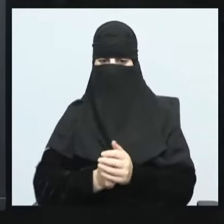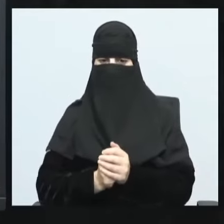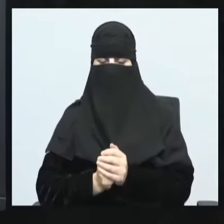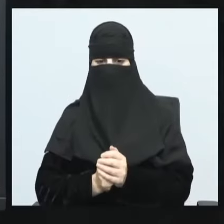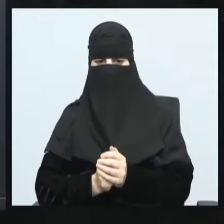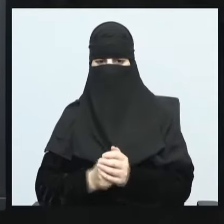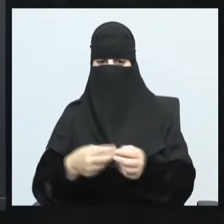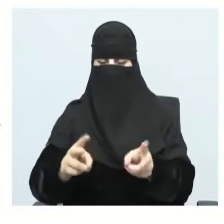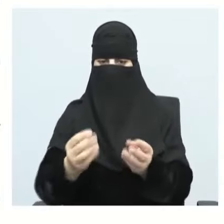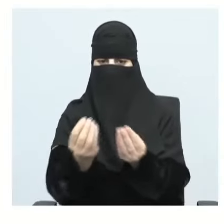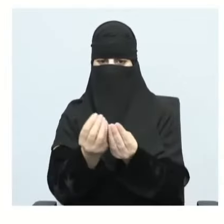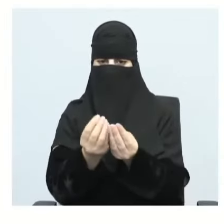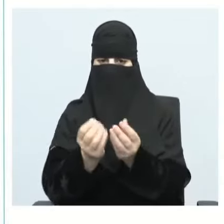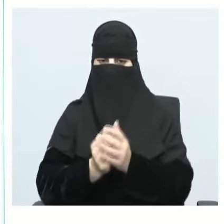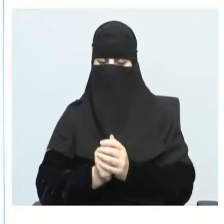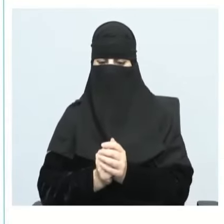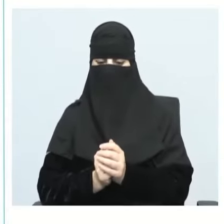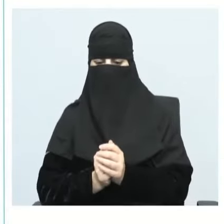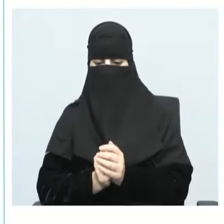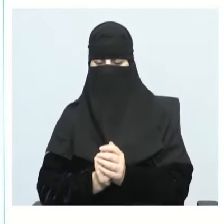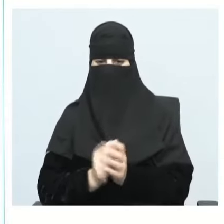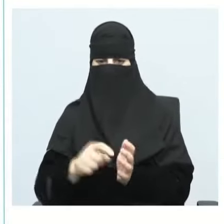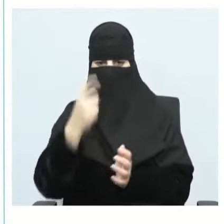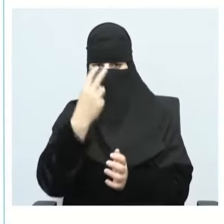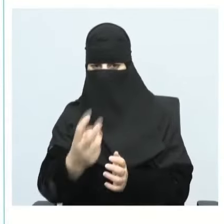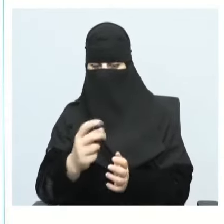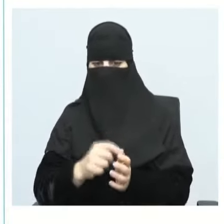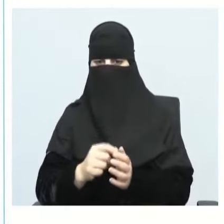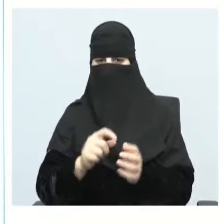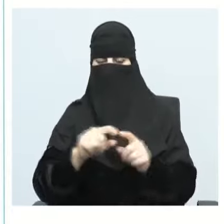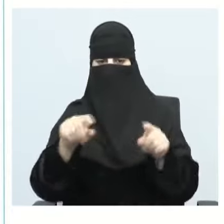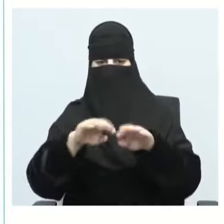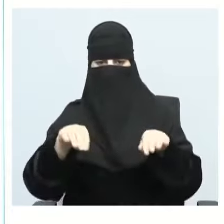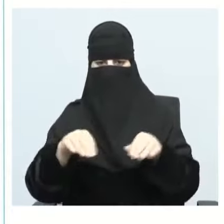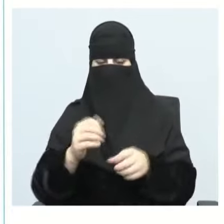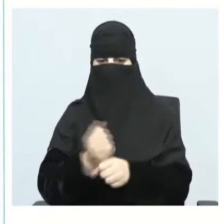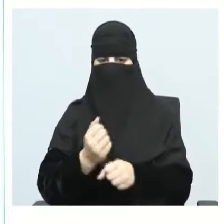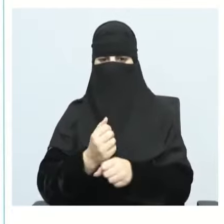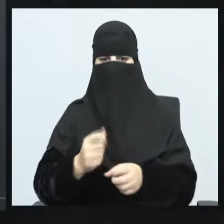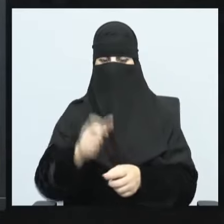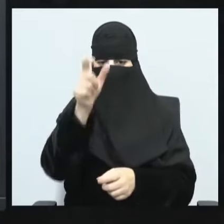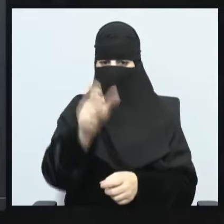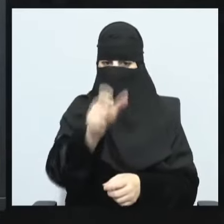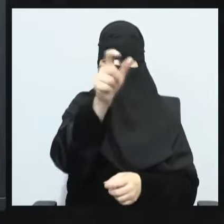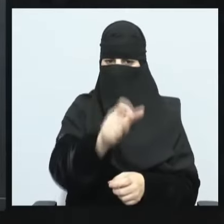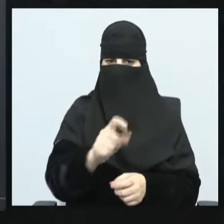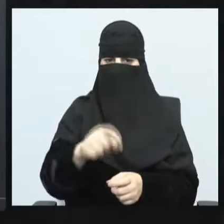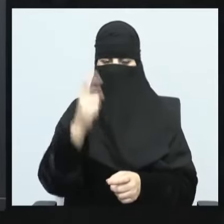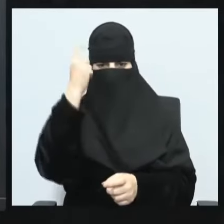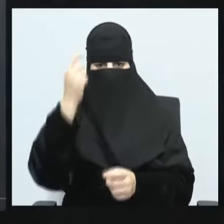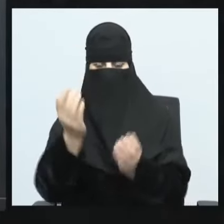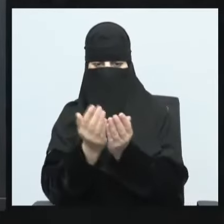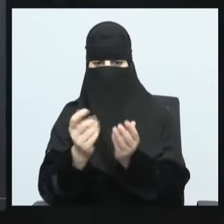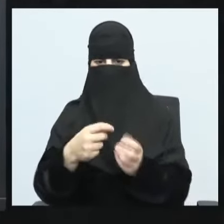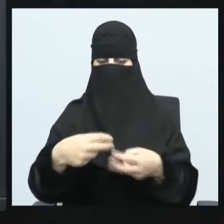ابدا الان مع بعض كما تلاحظون اليوم الخطه هي انشاء قائمه في فكره الدرس اللي انا وانتم ان شاء الله